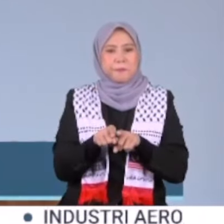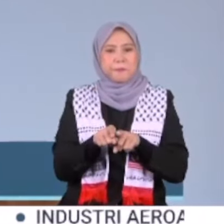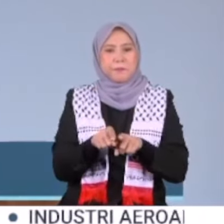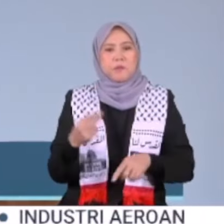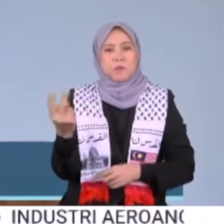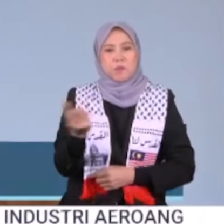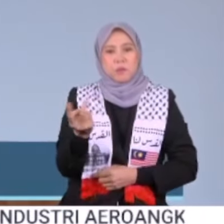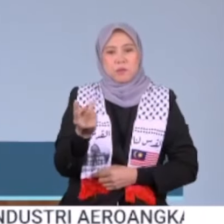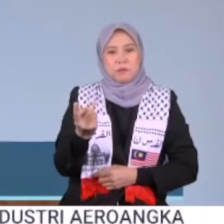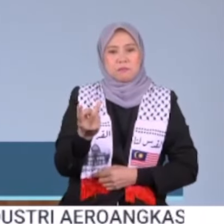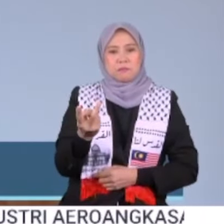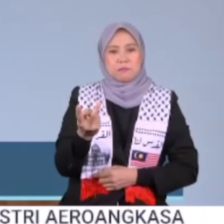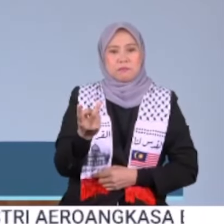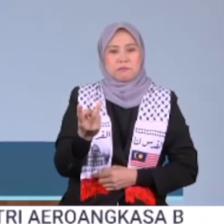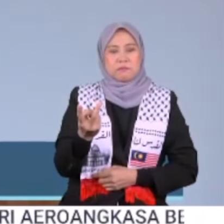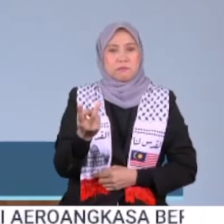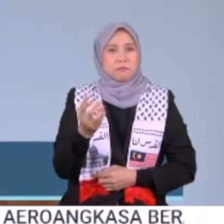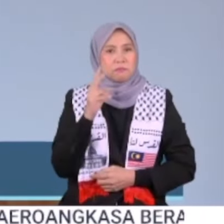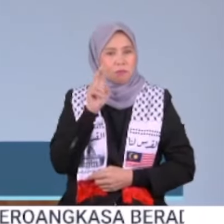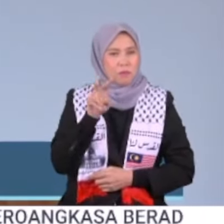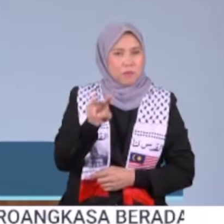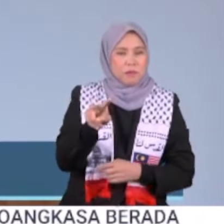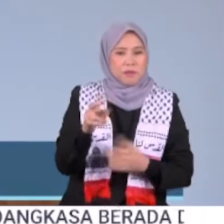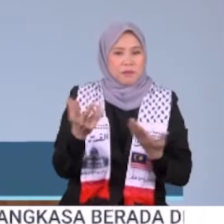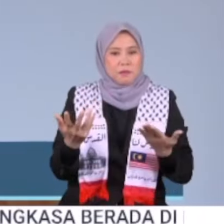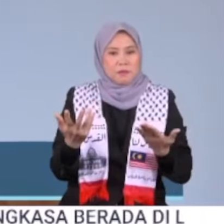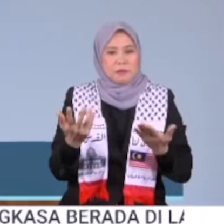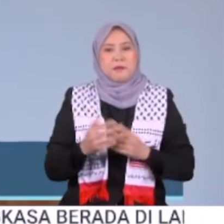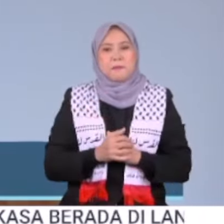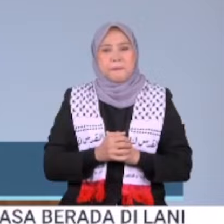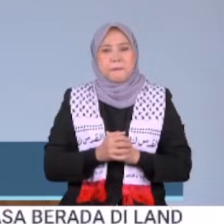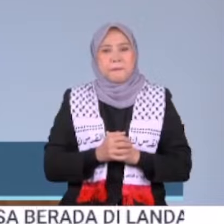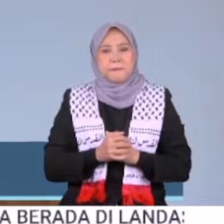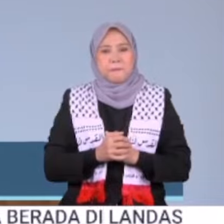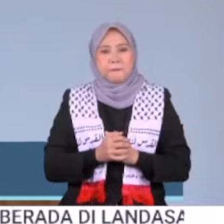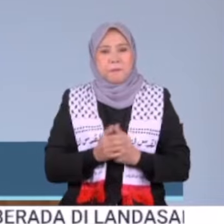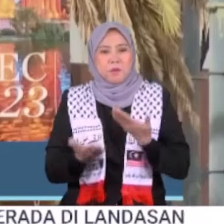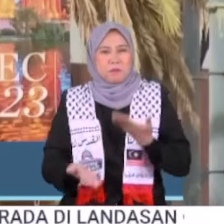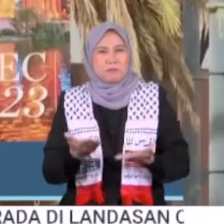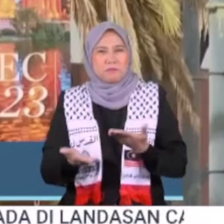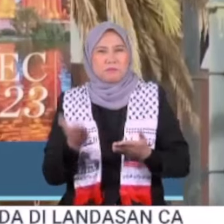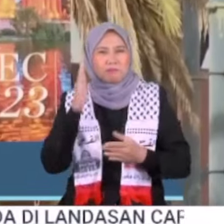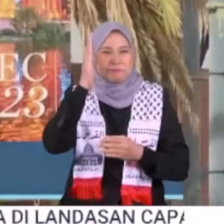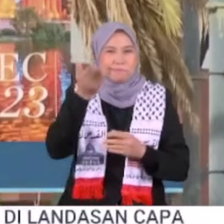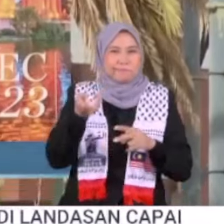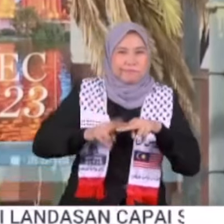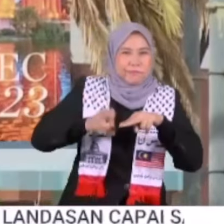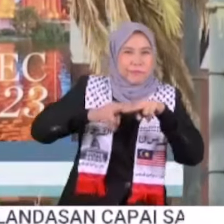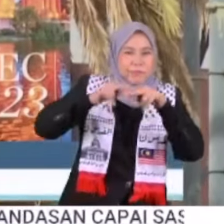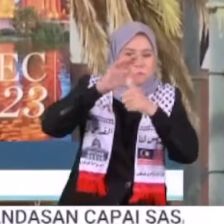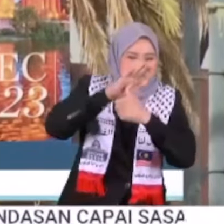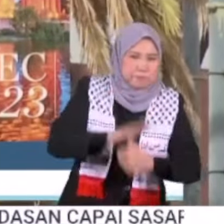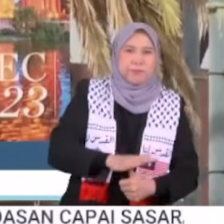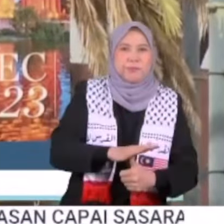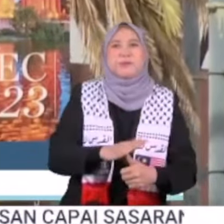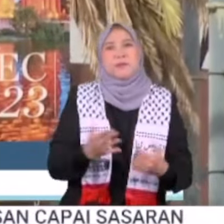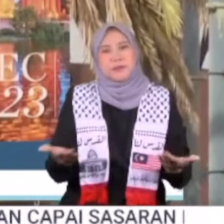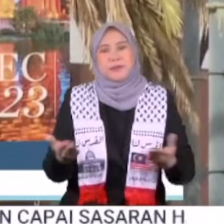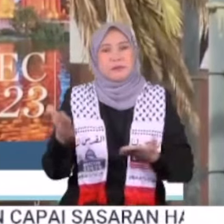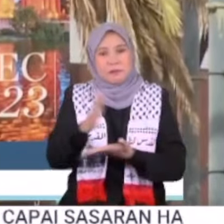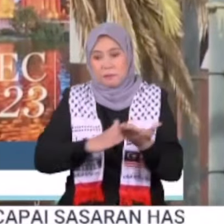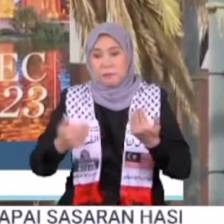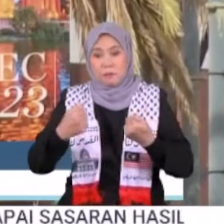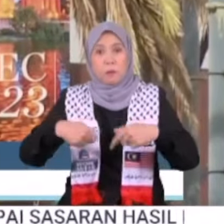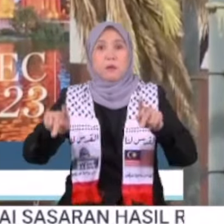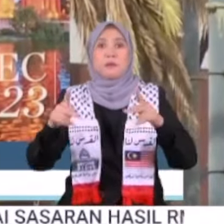but both have become plusible under today mounting pressure jelas beliau lagi masih